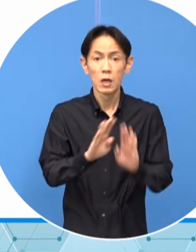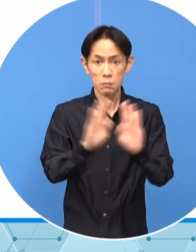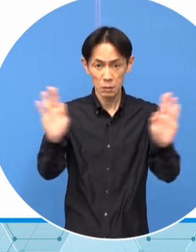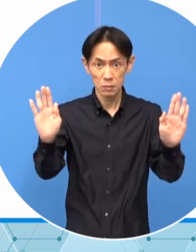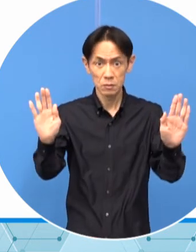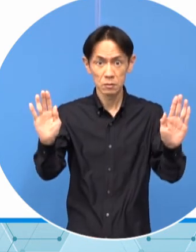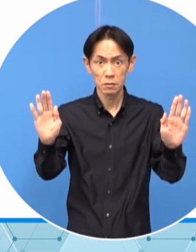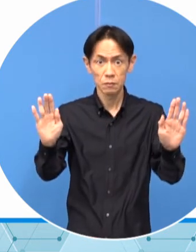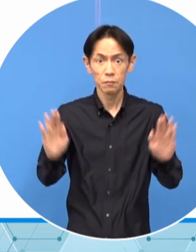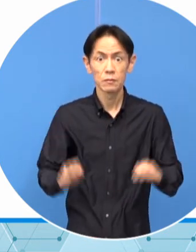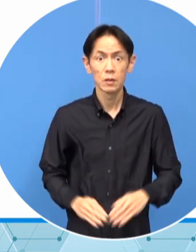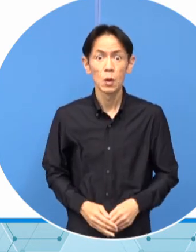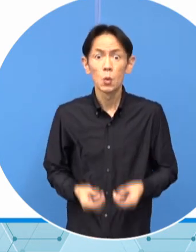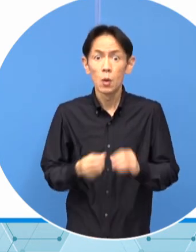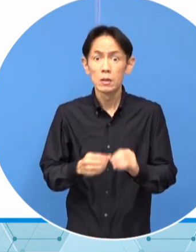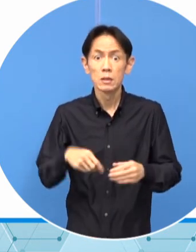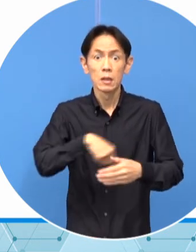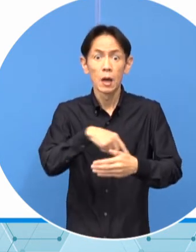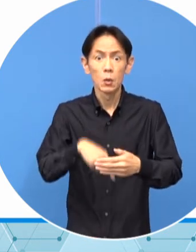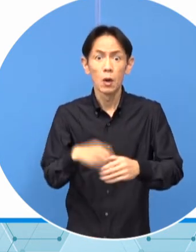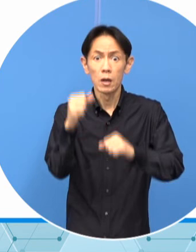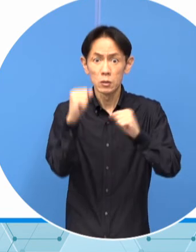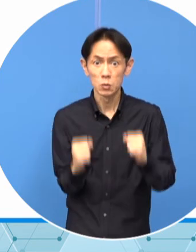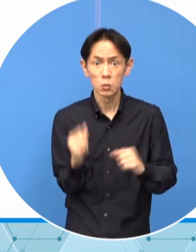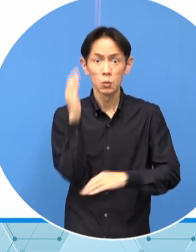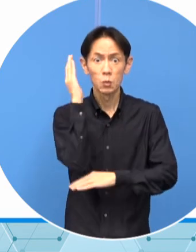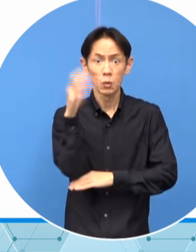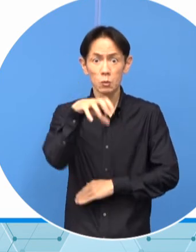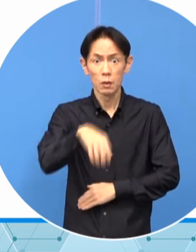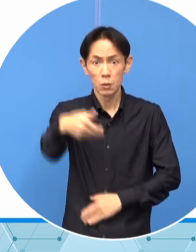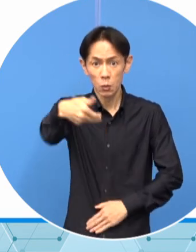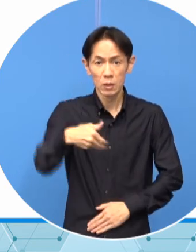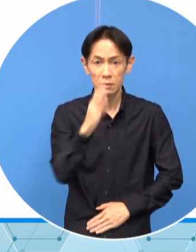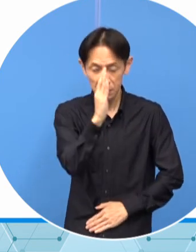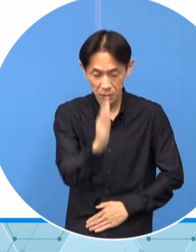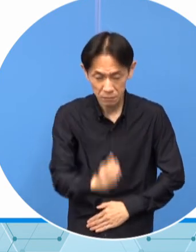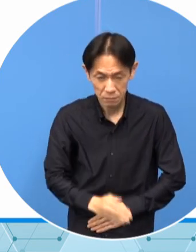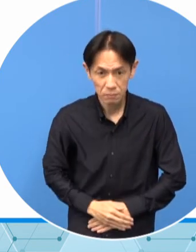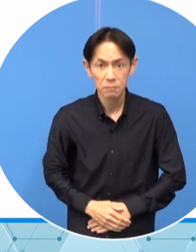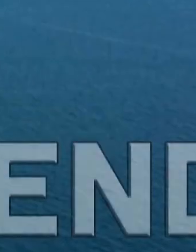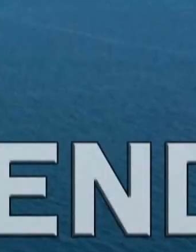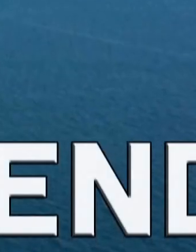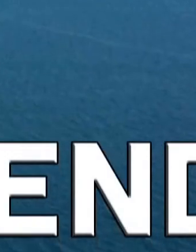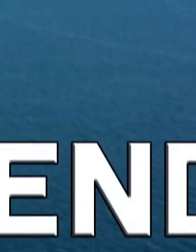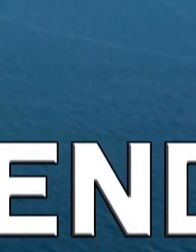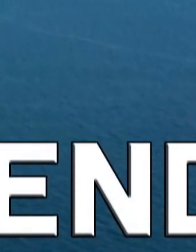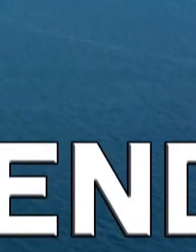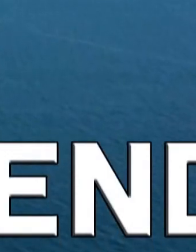始まります。詳しくはお住まいの市町村までお問い合わせください。